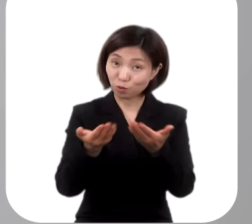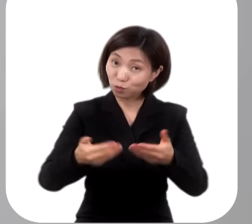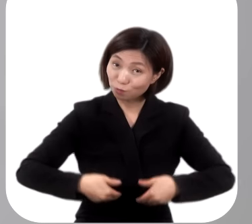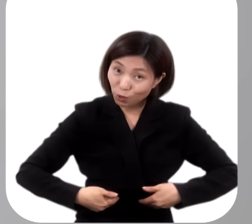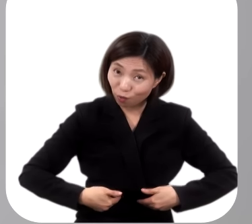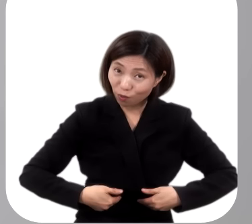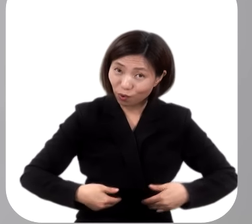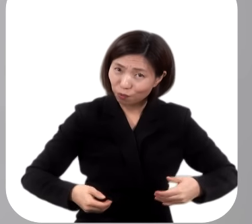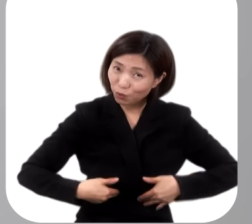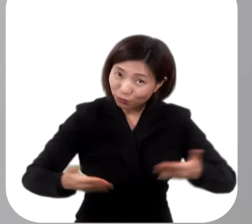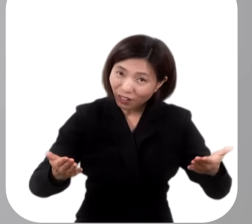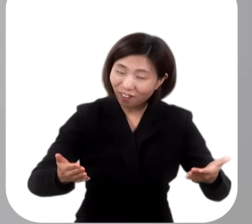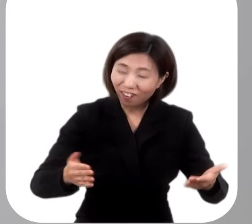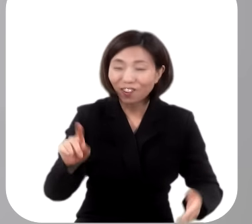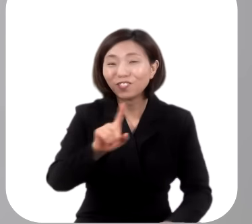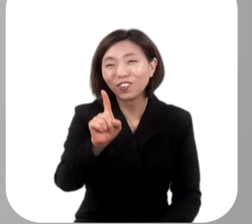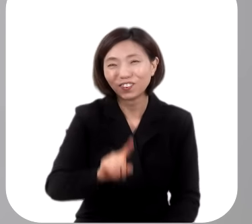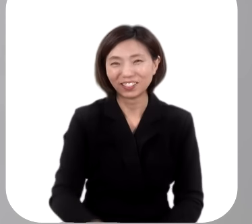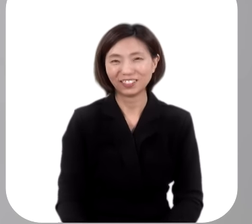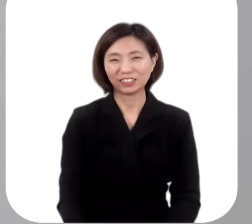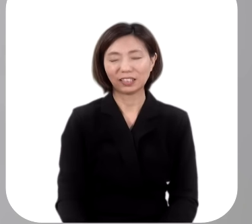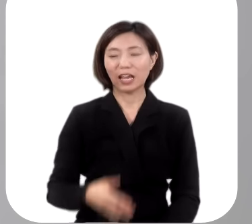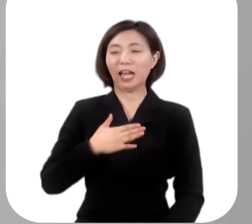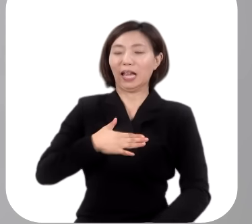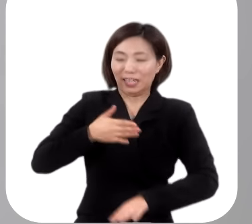더 설명을 해야 돼. 이 정도하고 마칠까?